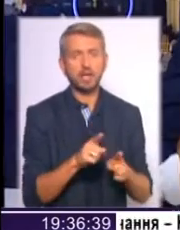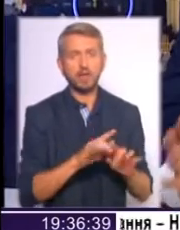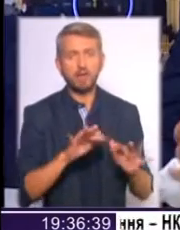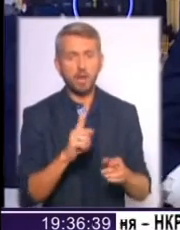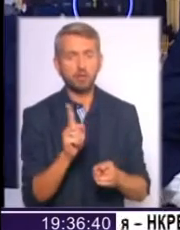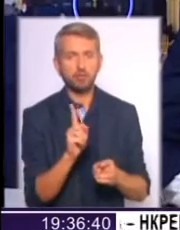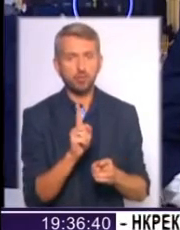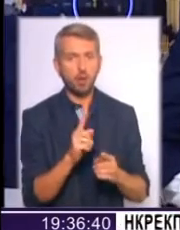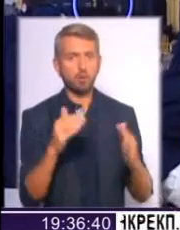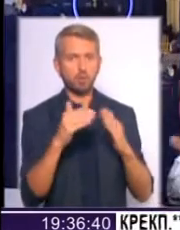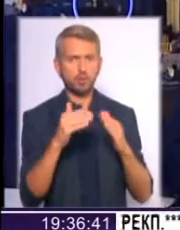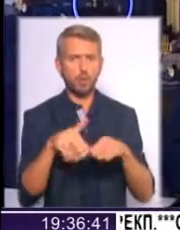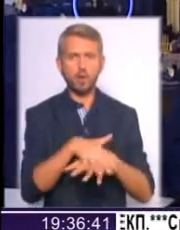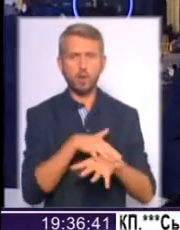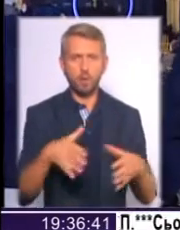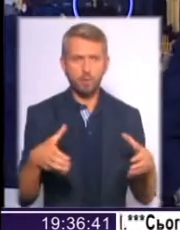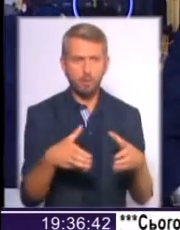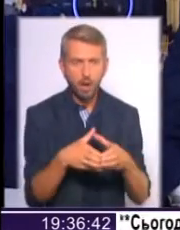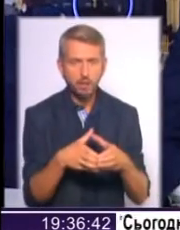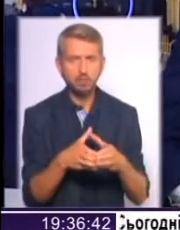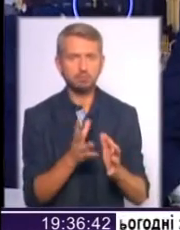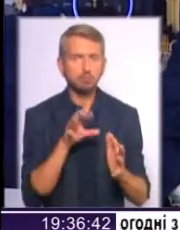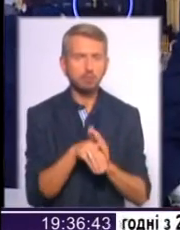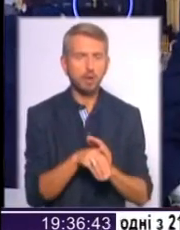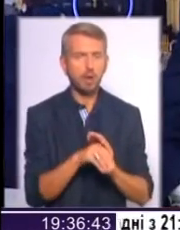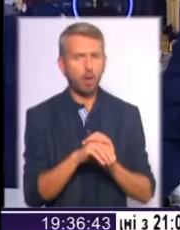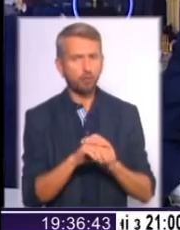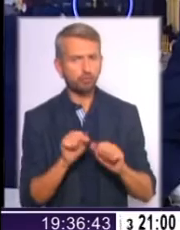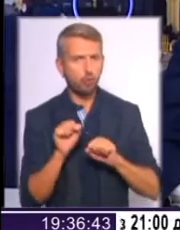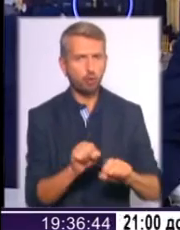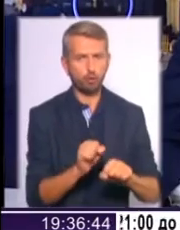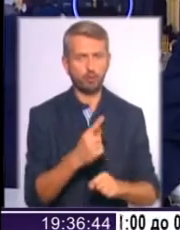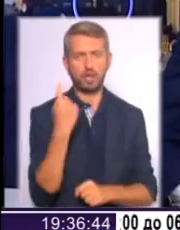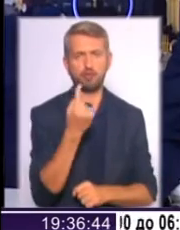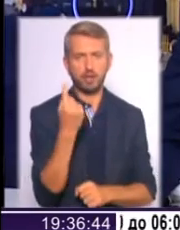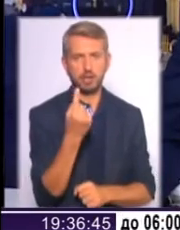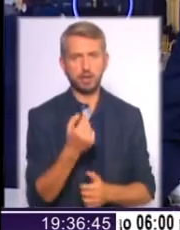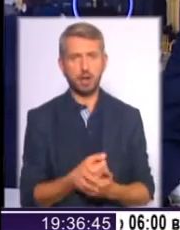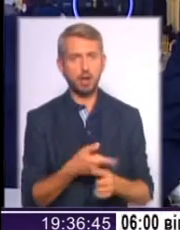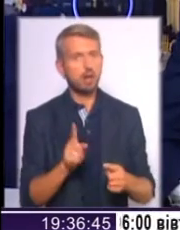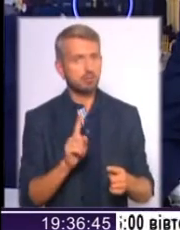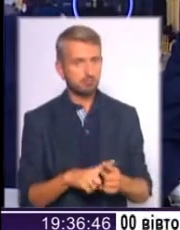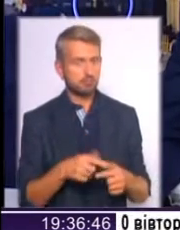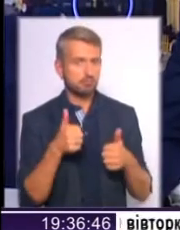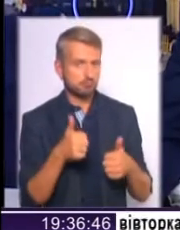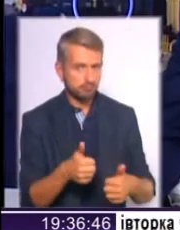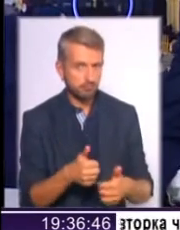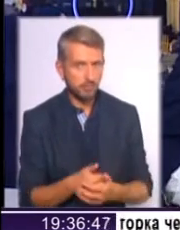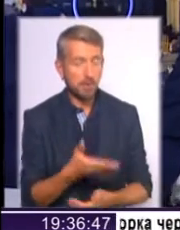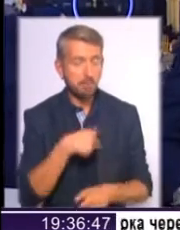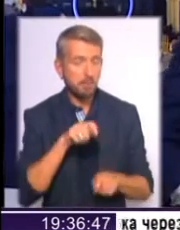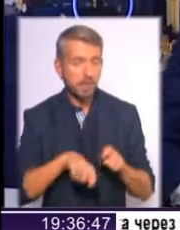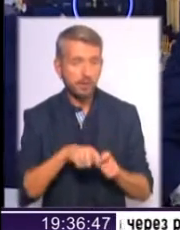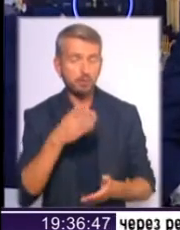долучаються будинкові громади до схоронності лічильника, до його утримання. І це, повірте мені, інвестиція дуже розумна. Тому ми перевіримо.